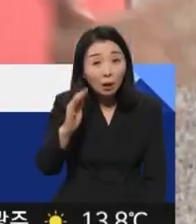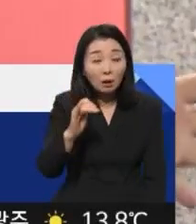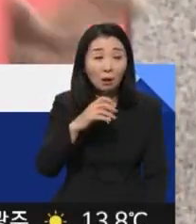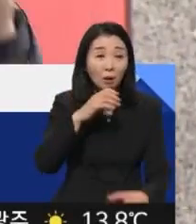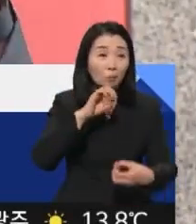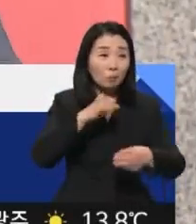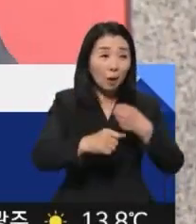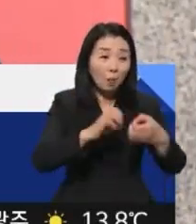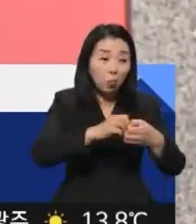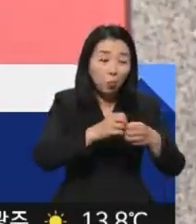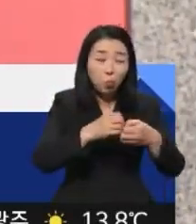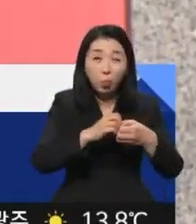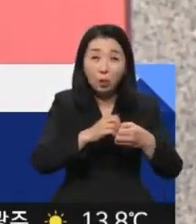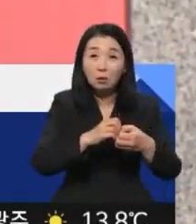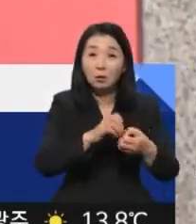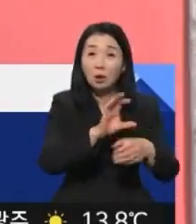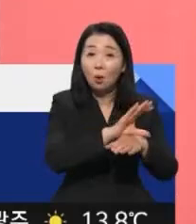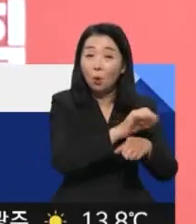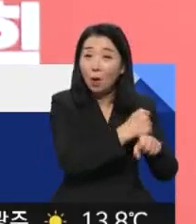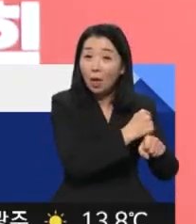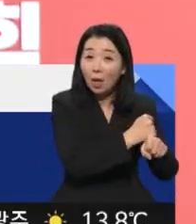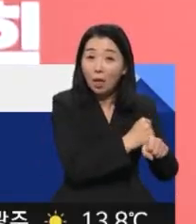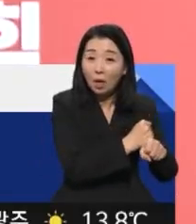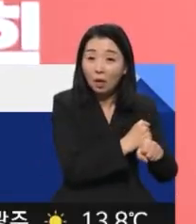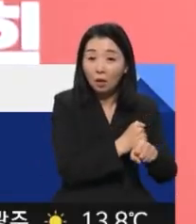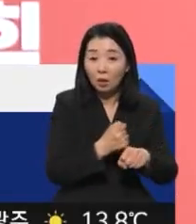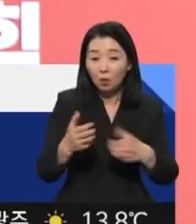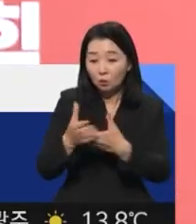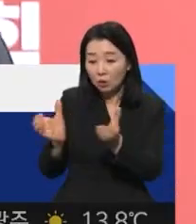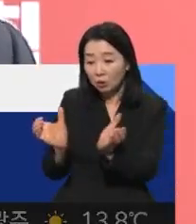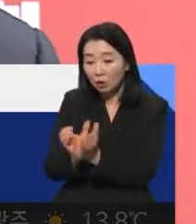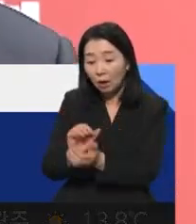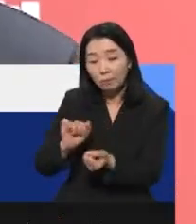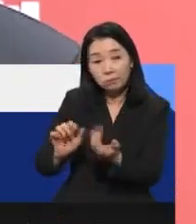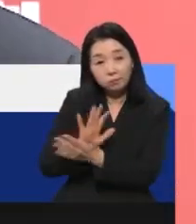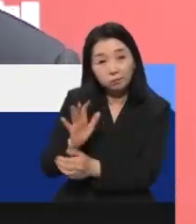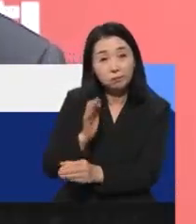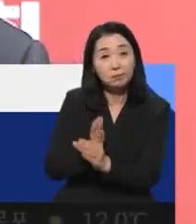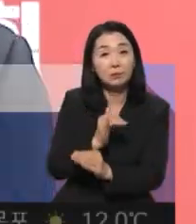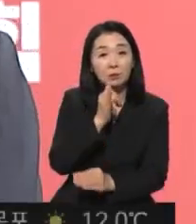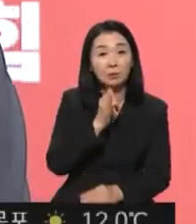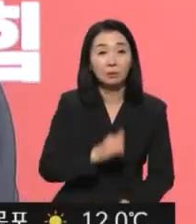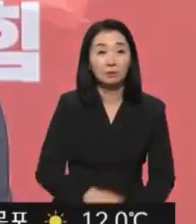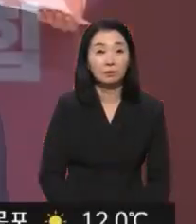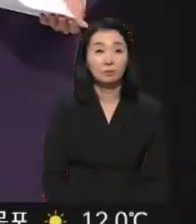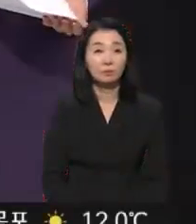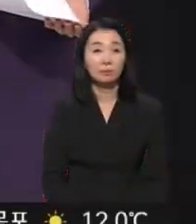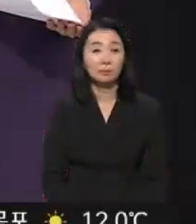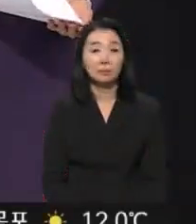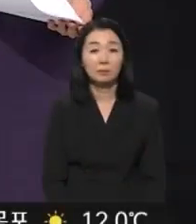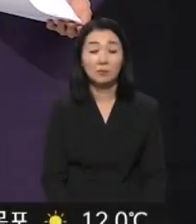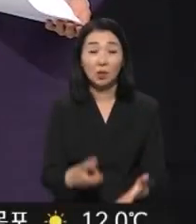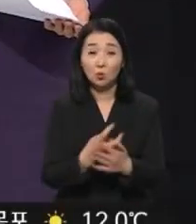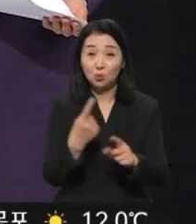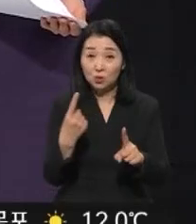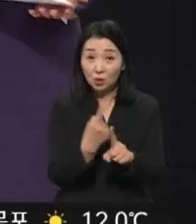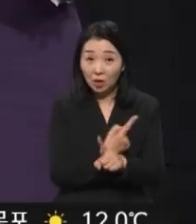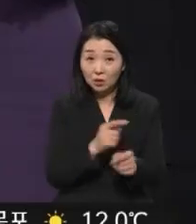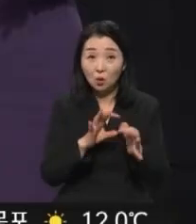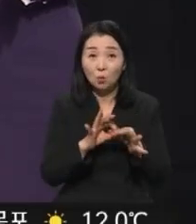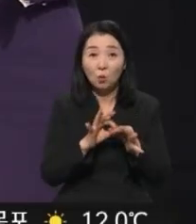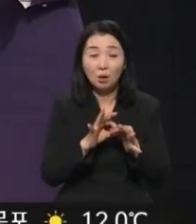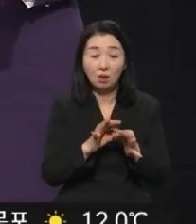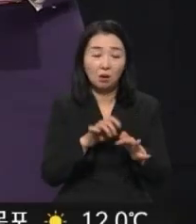마음대로 지어서 언론에 보도하게 되면 굉장히 우리 당무를 혼란스럽게 하게 됩니다. 룰 개정을 둘러싼